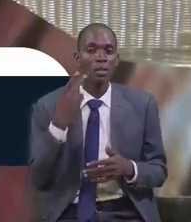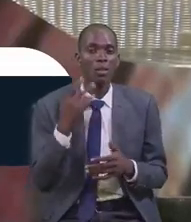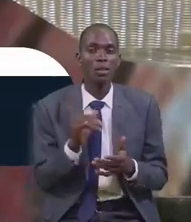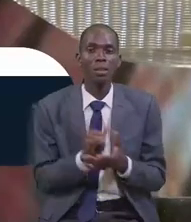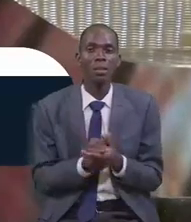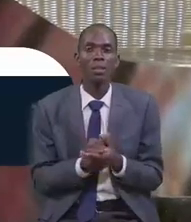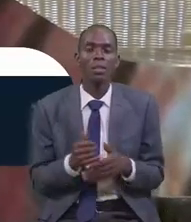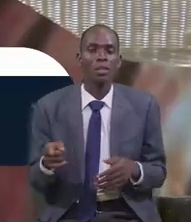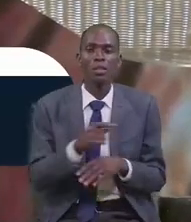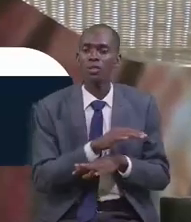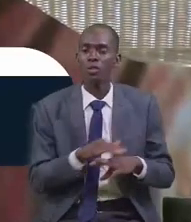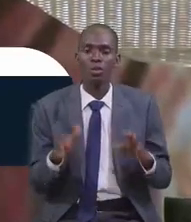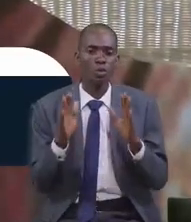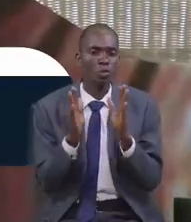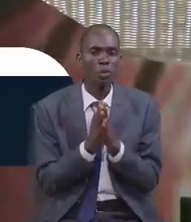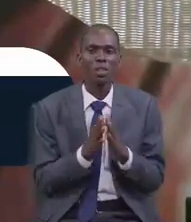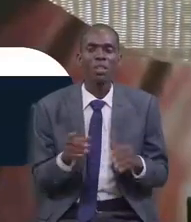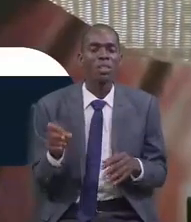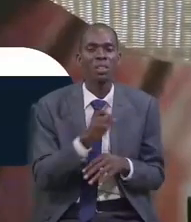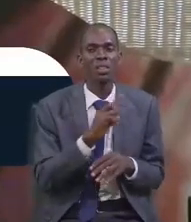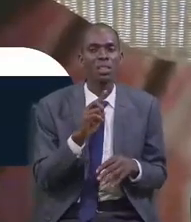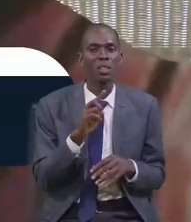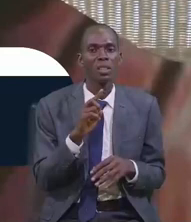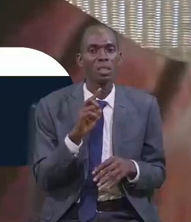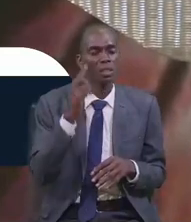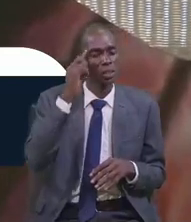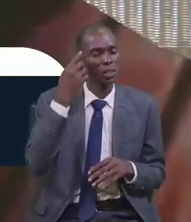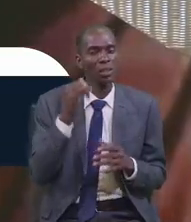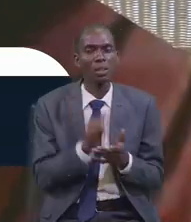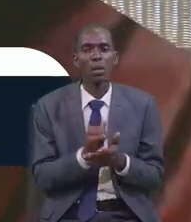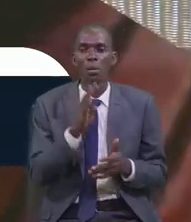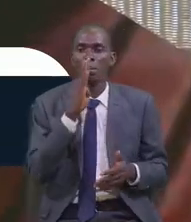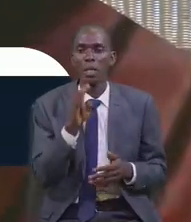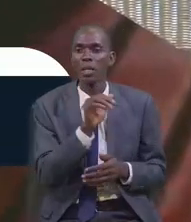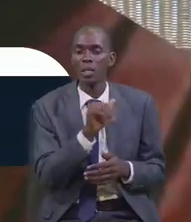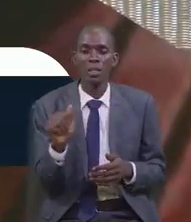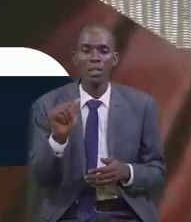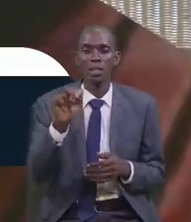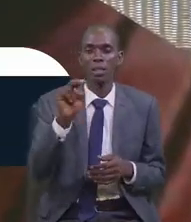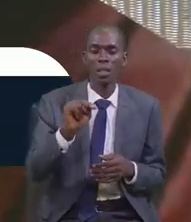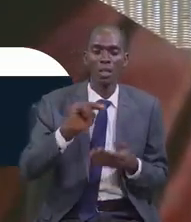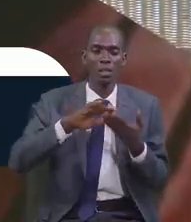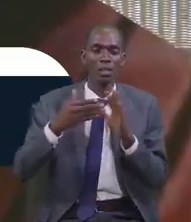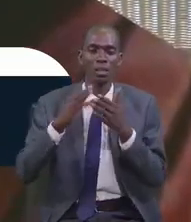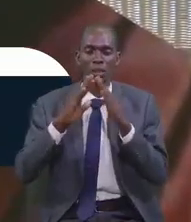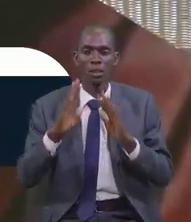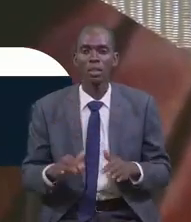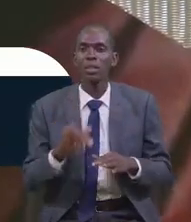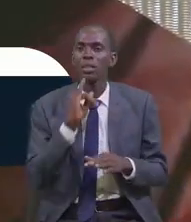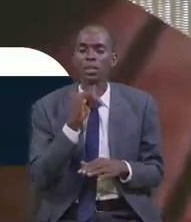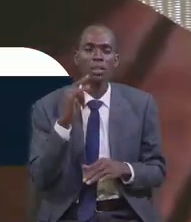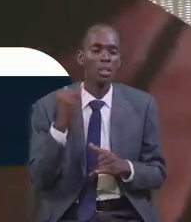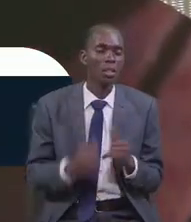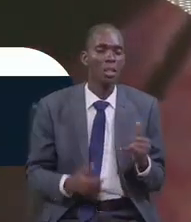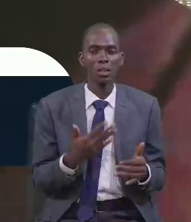avec la nature naturelle. Ils croient que être un Nazaréen dans le naturel, c'est ce que cela exige.